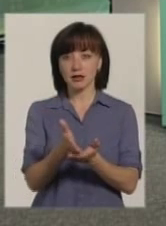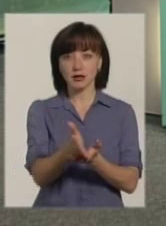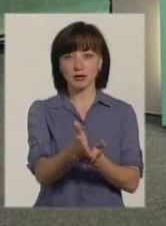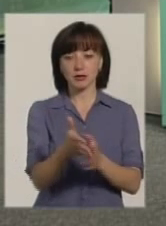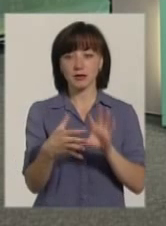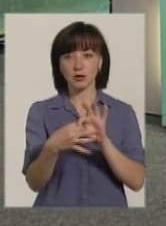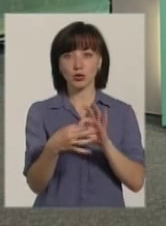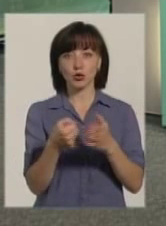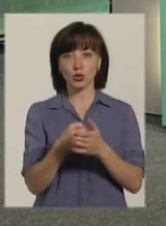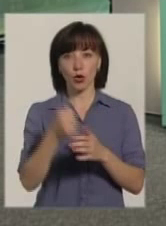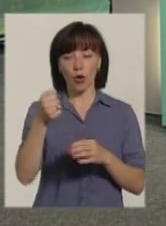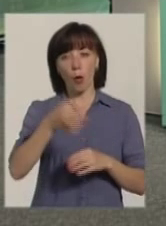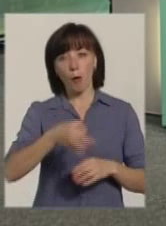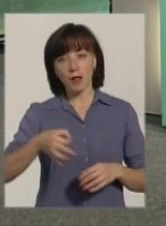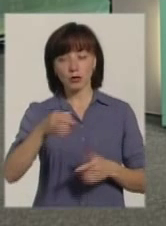як